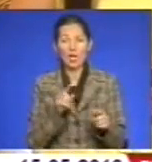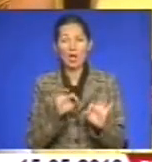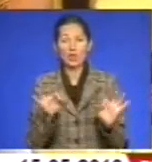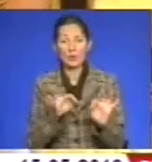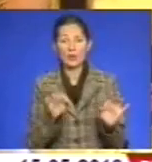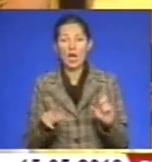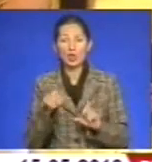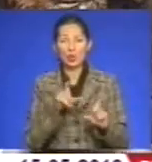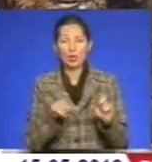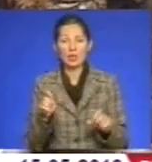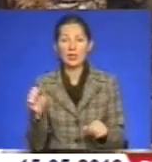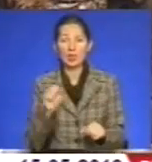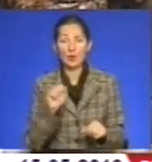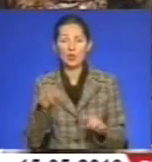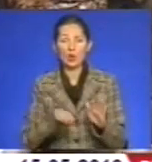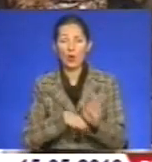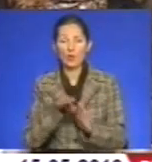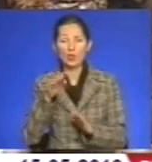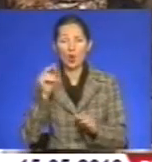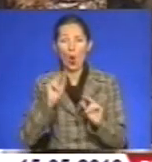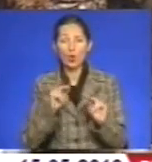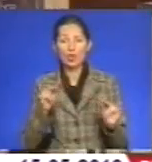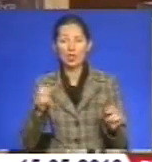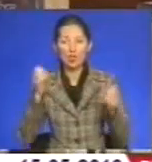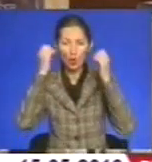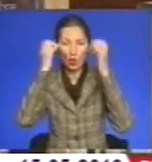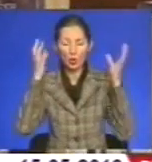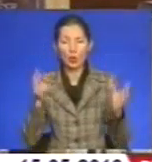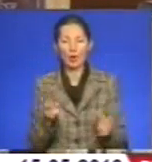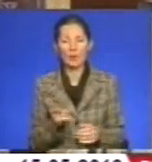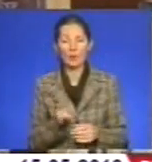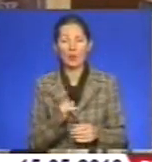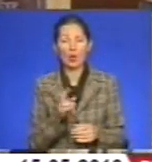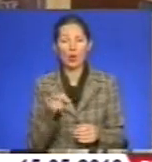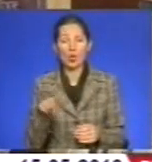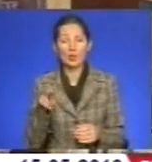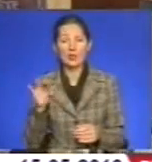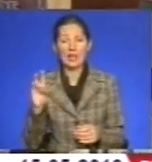Теребовлянського вищого училища культури Уляна Колоденна. Переважно